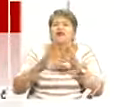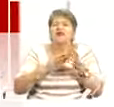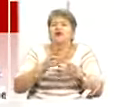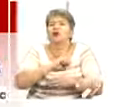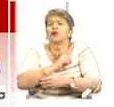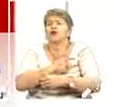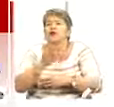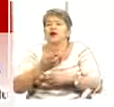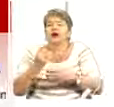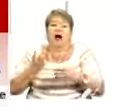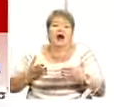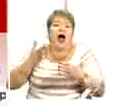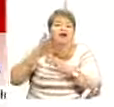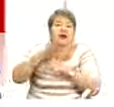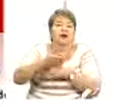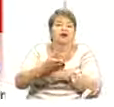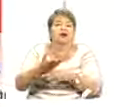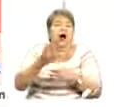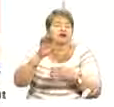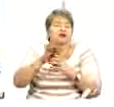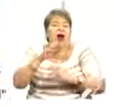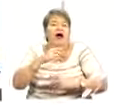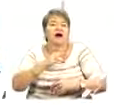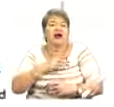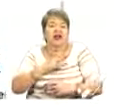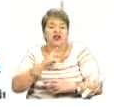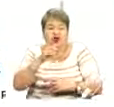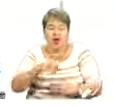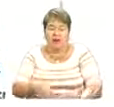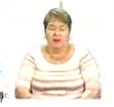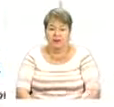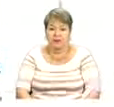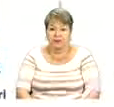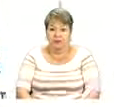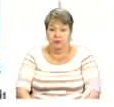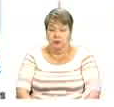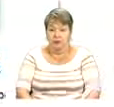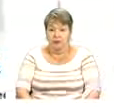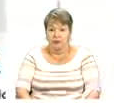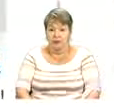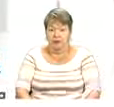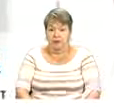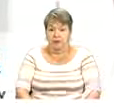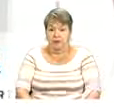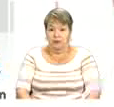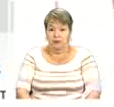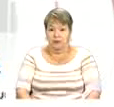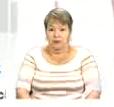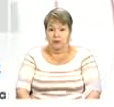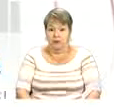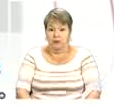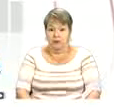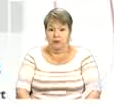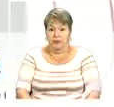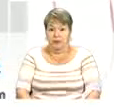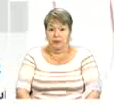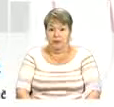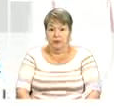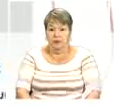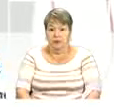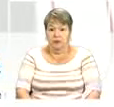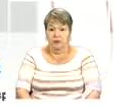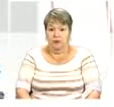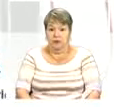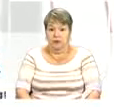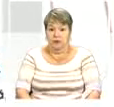care a traversat Grecia. Este genicez la mes. Είναι κάτι πρωτόγνωρο. Κάθε φορά γίνεται αυτό το πράγμα, αλλά τώρα έχουμε